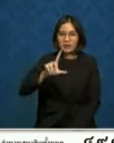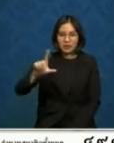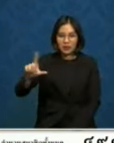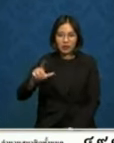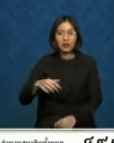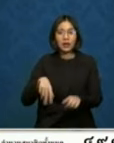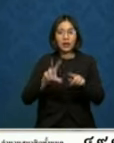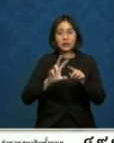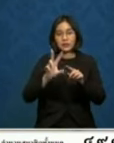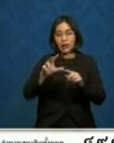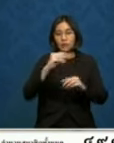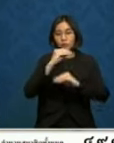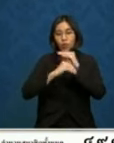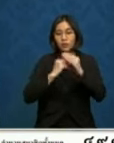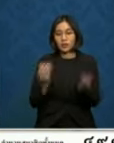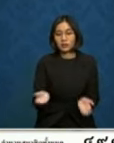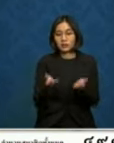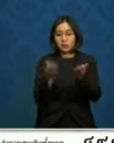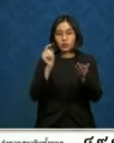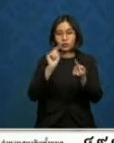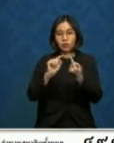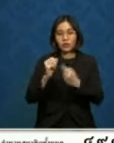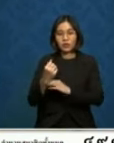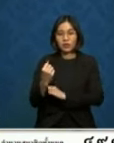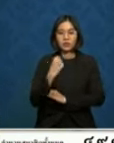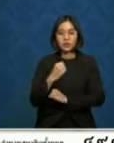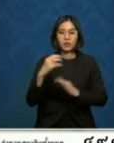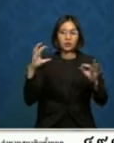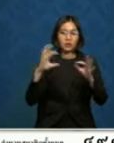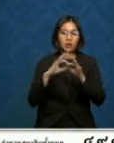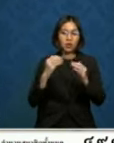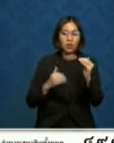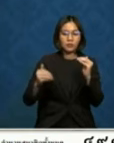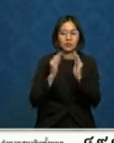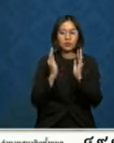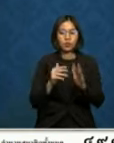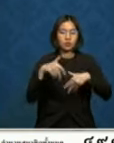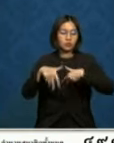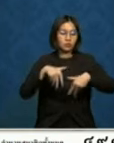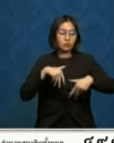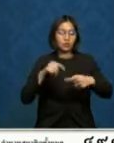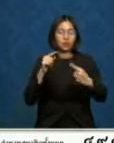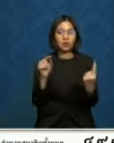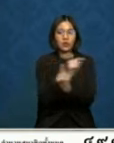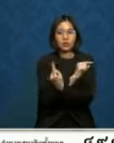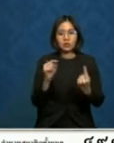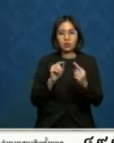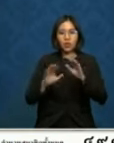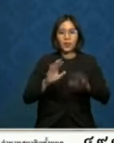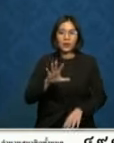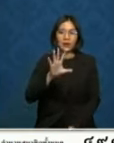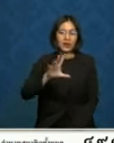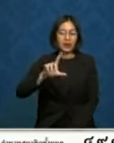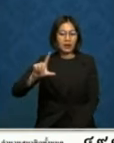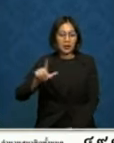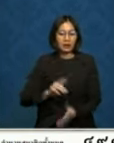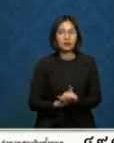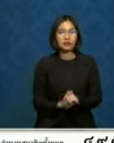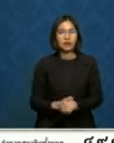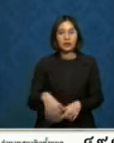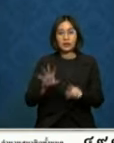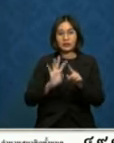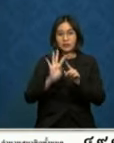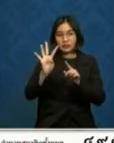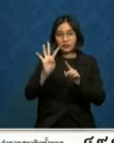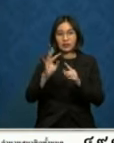ท3โครงการเสริมสร้างความเข้มแข็งด้านสิทธิมนุษยชนในสังคมประมาณ5ล้านบาทและ